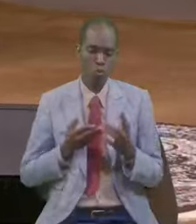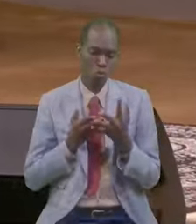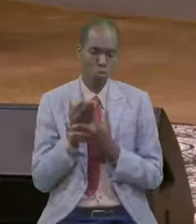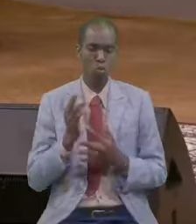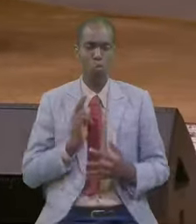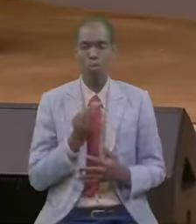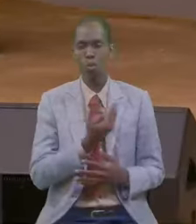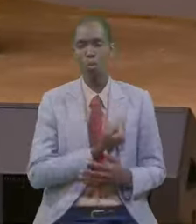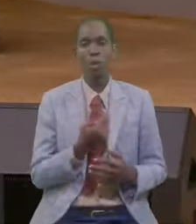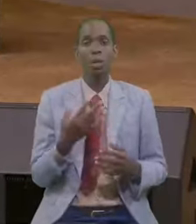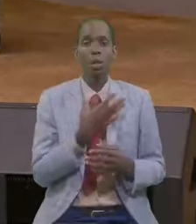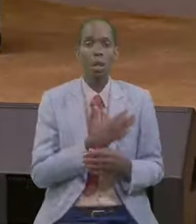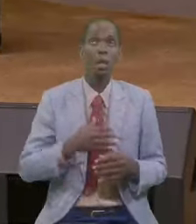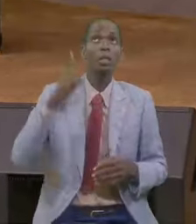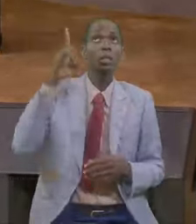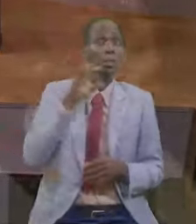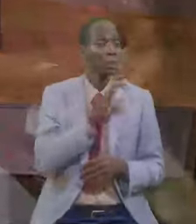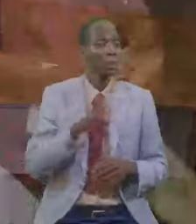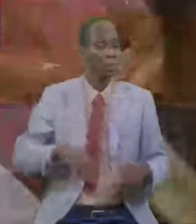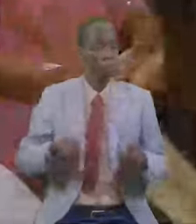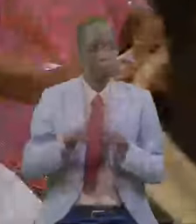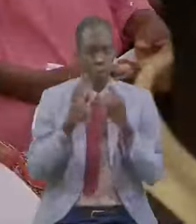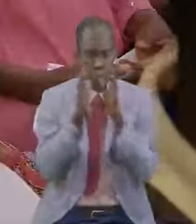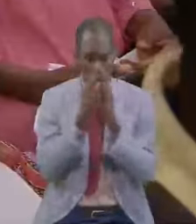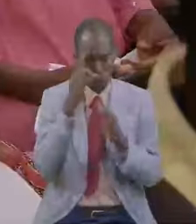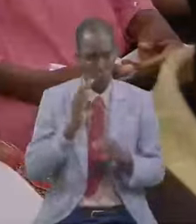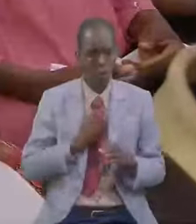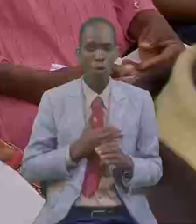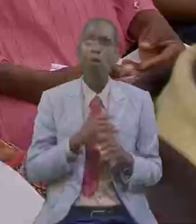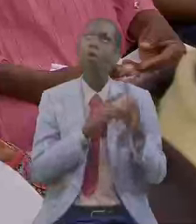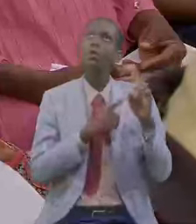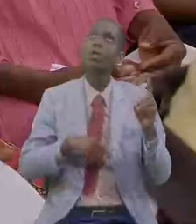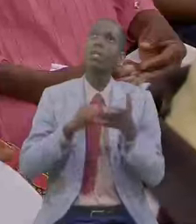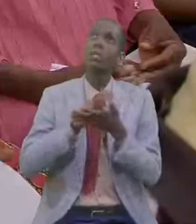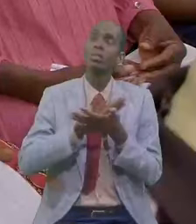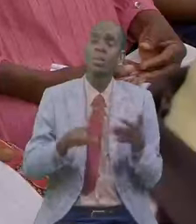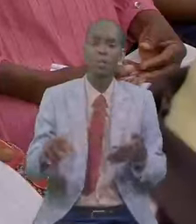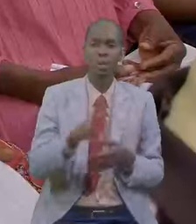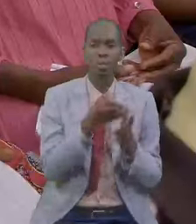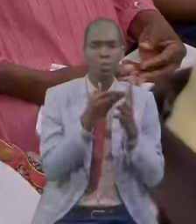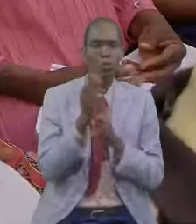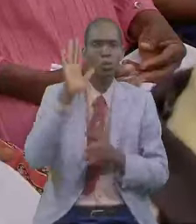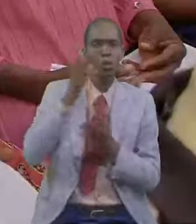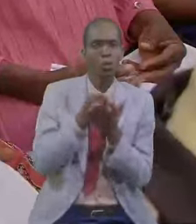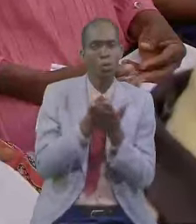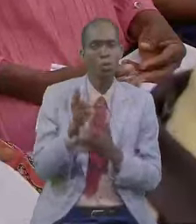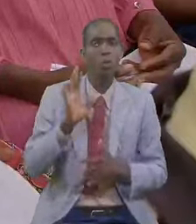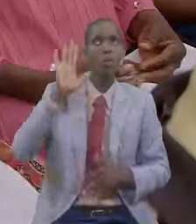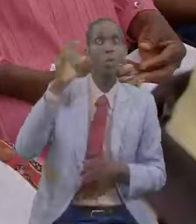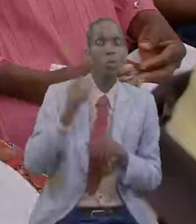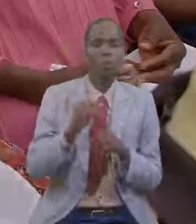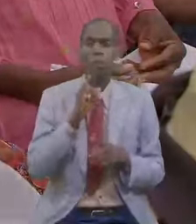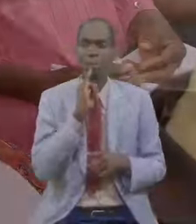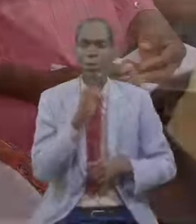nous parle et il prie pour nous, sanctifie-les par ta vérité. Ta parole est la vérité. Après cette